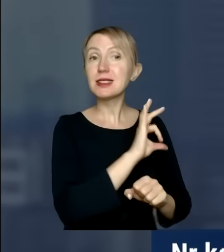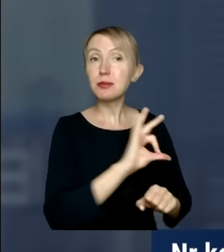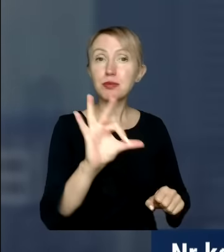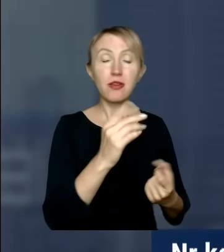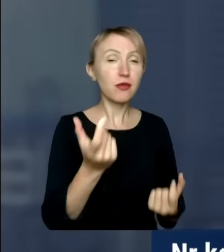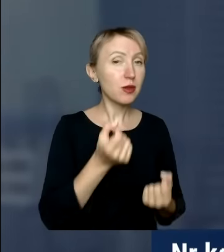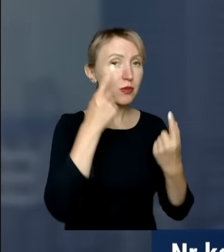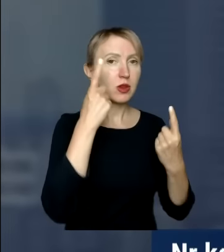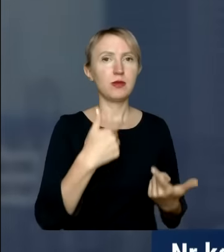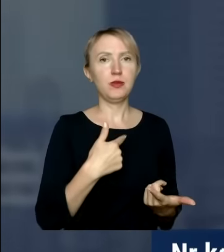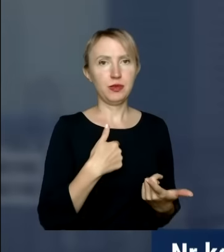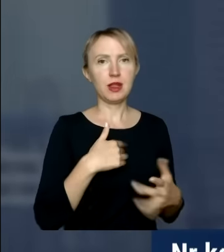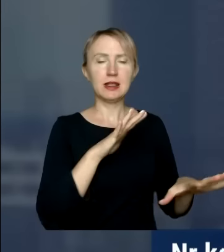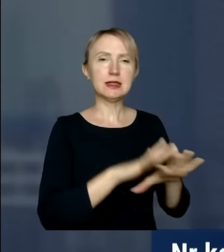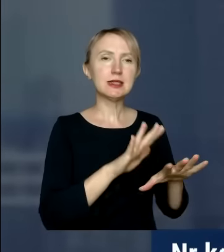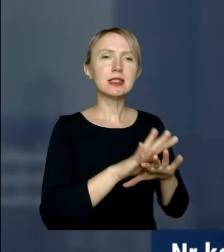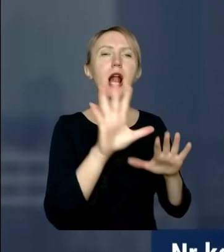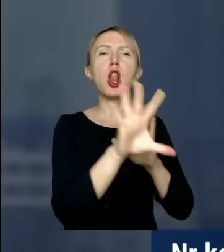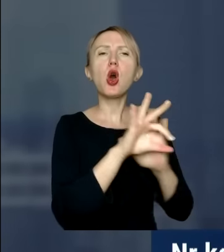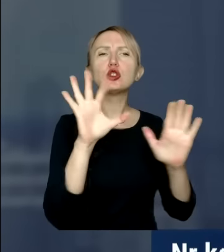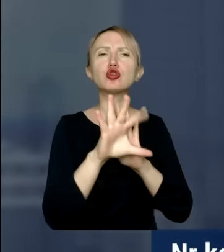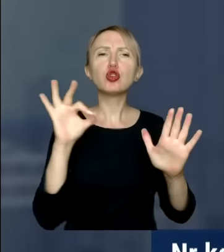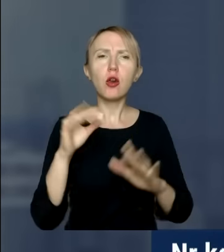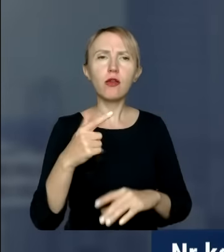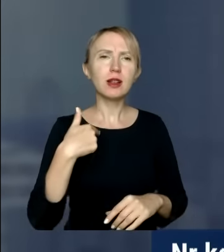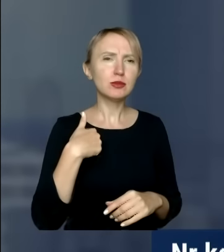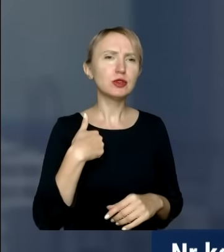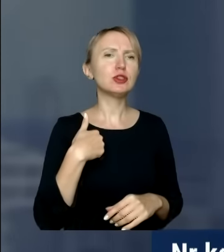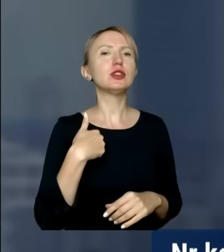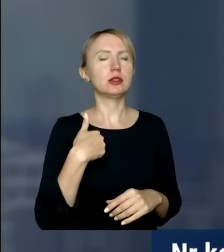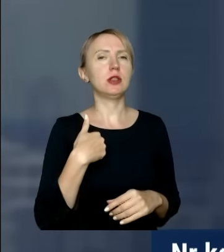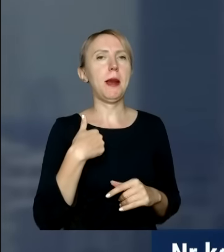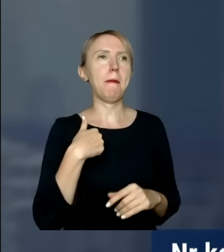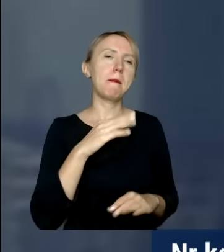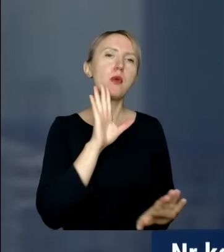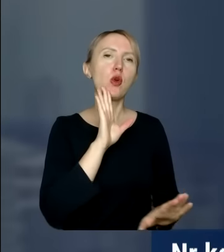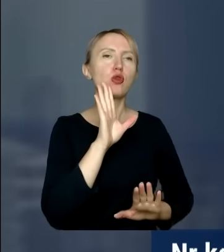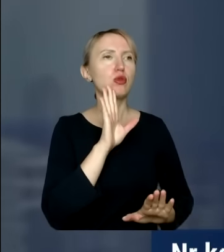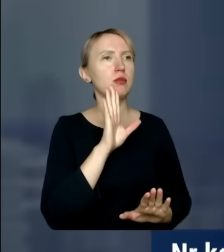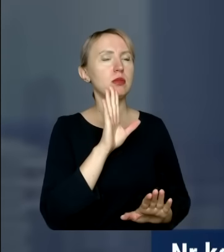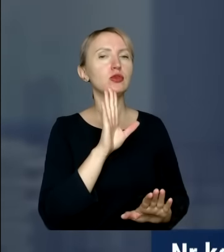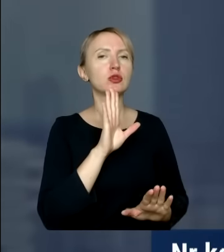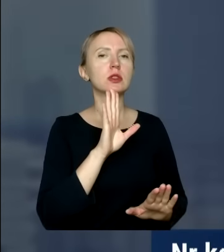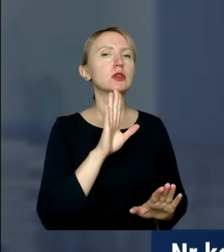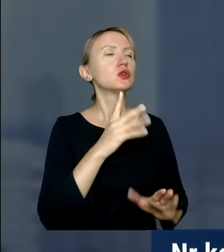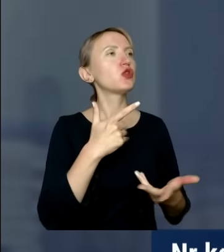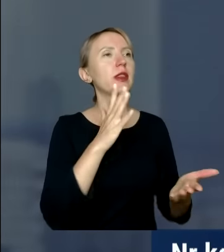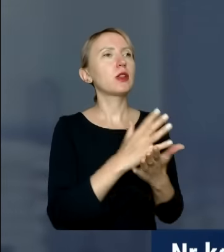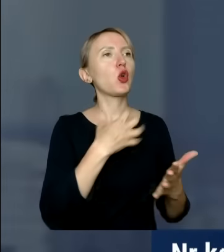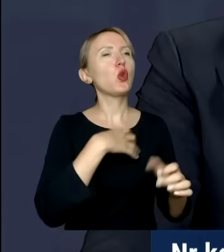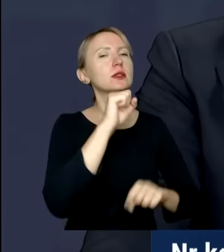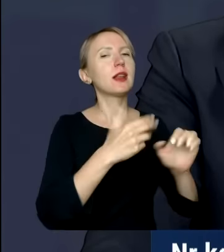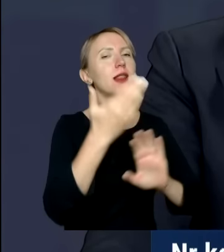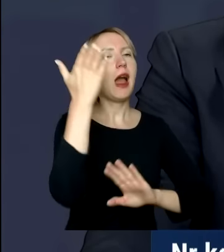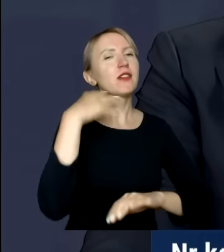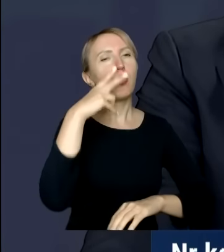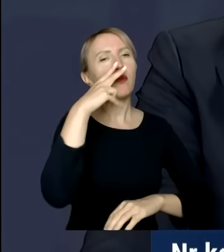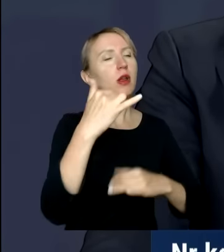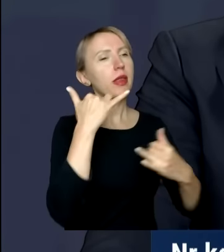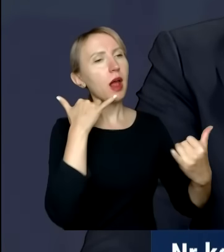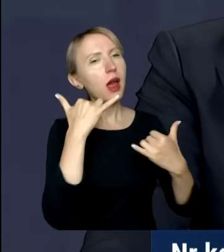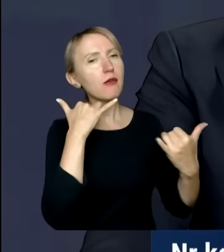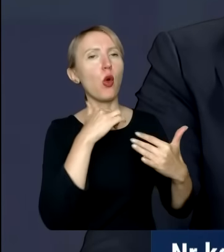nawet mi się ten system losowań spodobał że to nie będzie tak że sobie bierze jakiś sędzia na telefon jak to kiedyś widzieliśmy czy jakiś inny